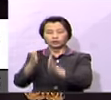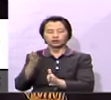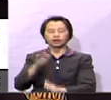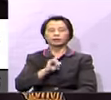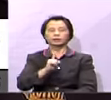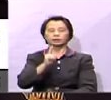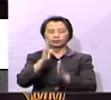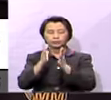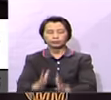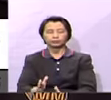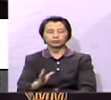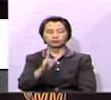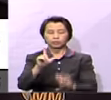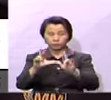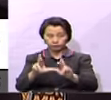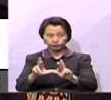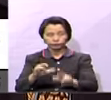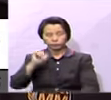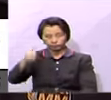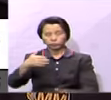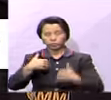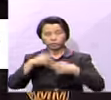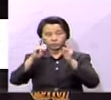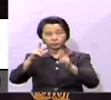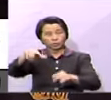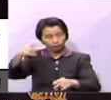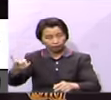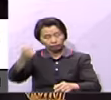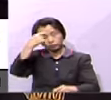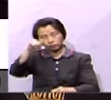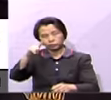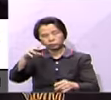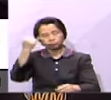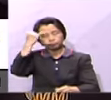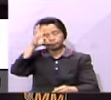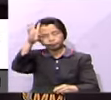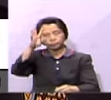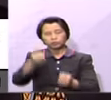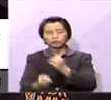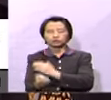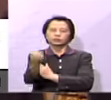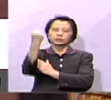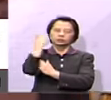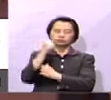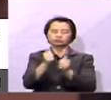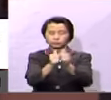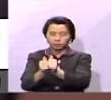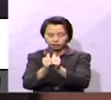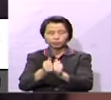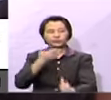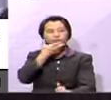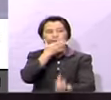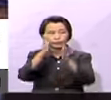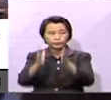esoknya kita ada ceramah daripada Ustaz Khairi Abdullah untuk mencetus Fajar Sejuta Pemuda. Okey,